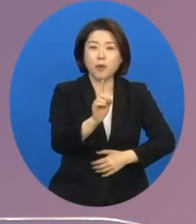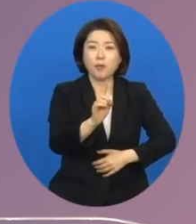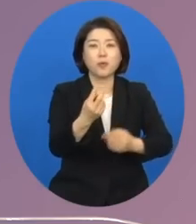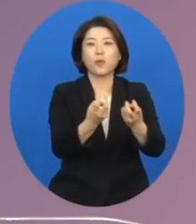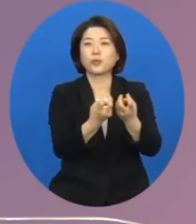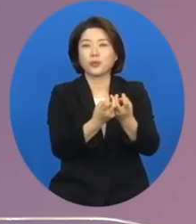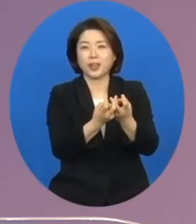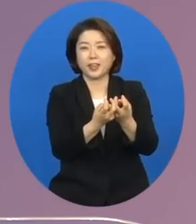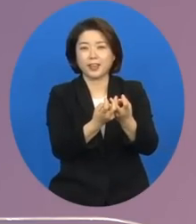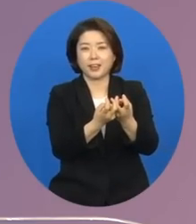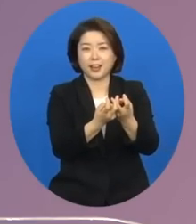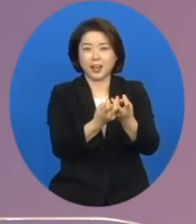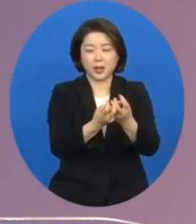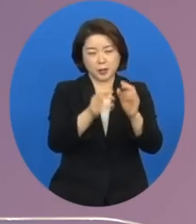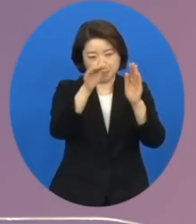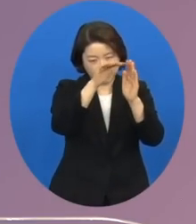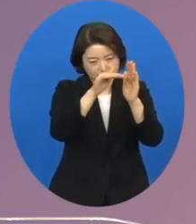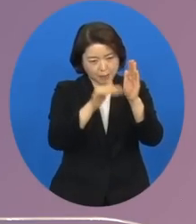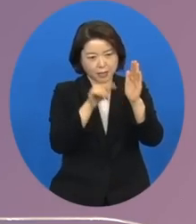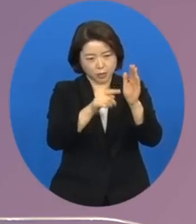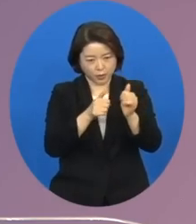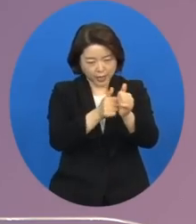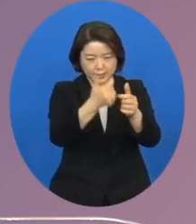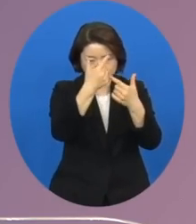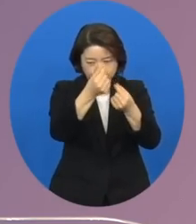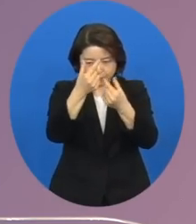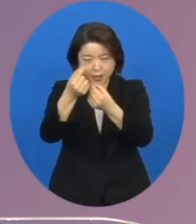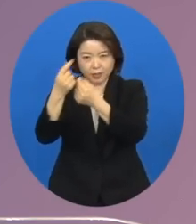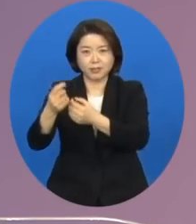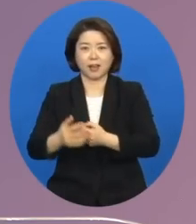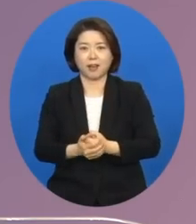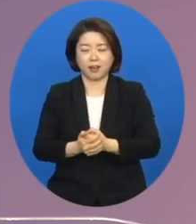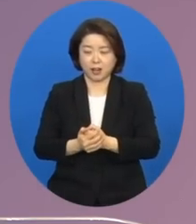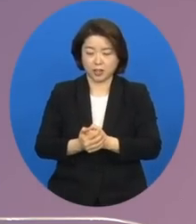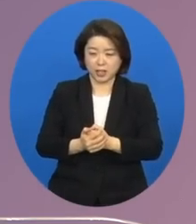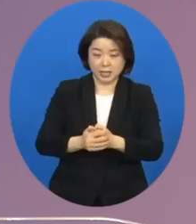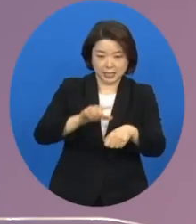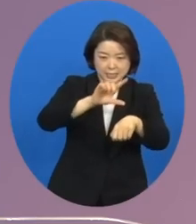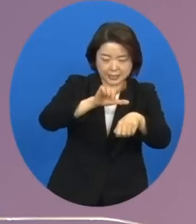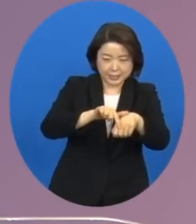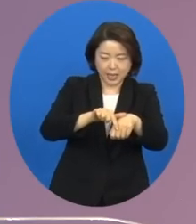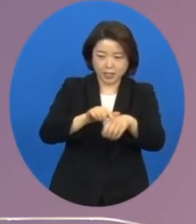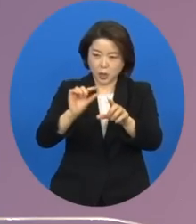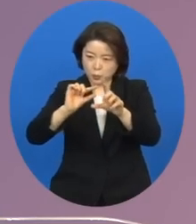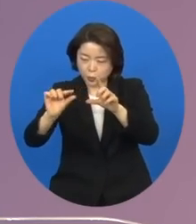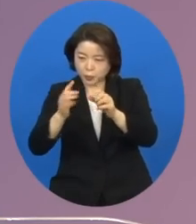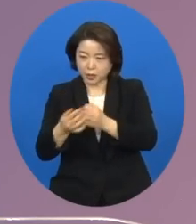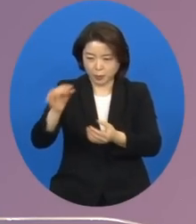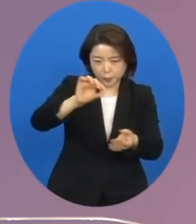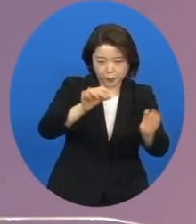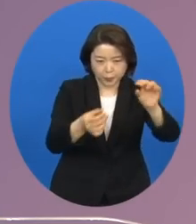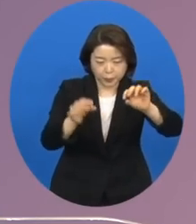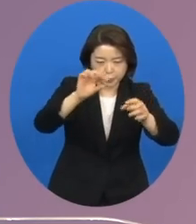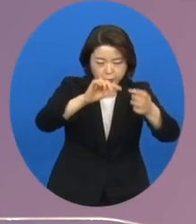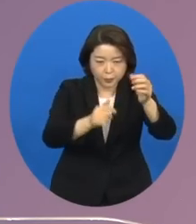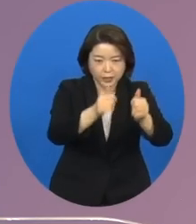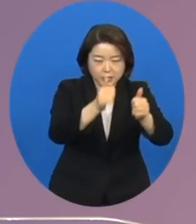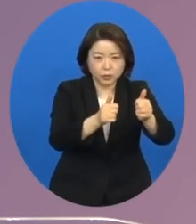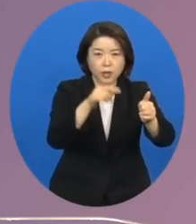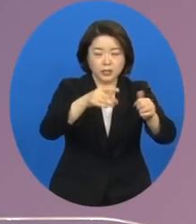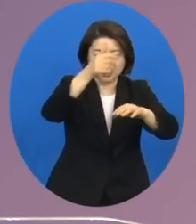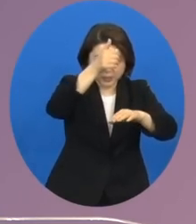할까요 매뉴얼대로 하는 거죠 용법 용량 시간 정확하게 지켜서 실험하고 그